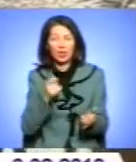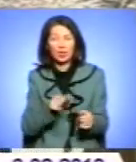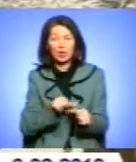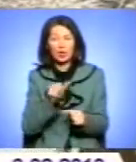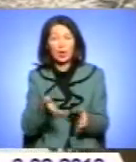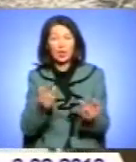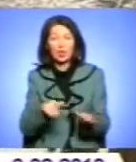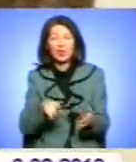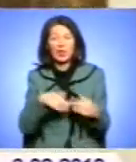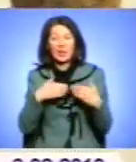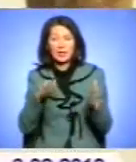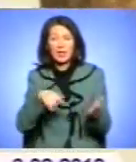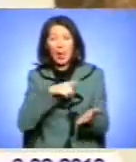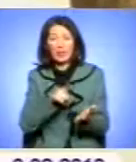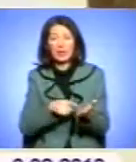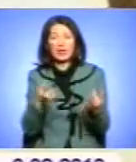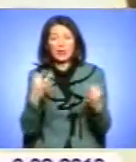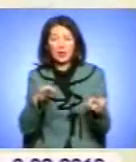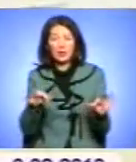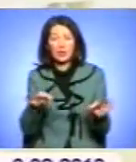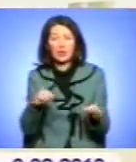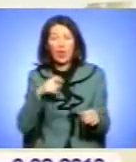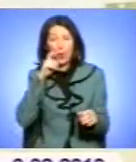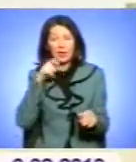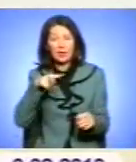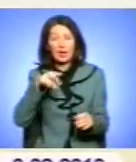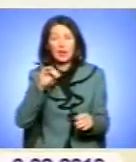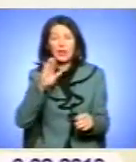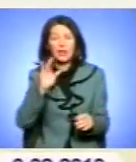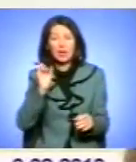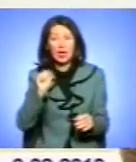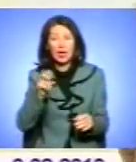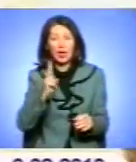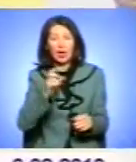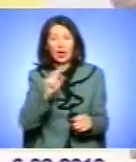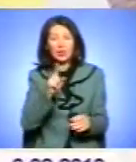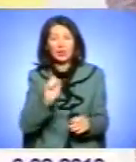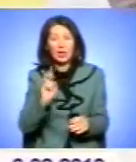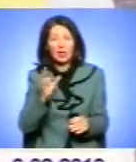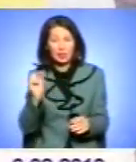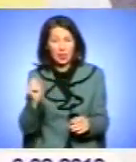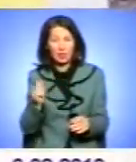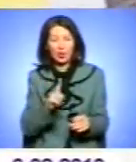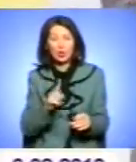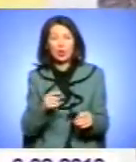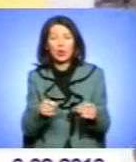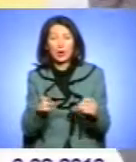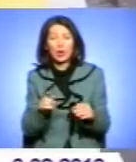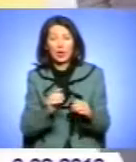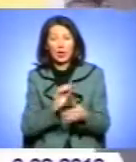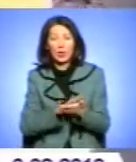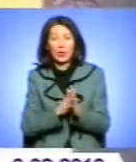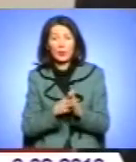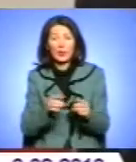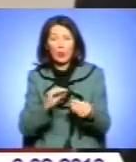залишаються відкритими питання визволення затриманих українців з Лівії та Казахстану. Міністр запевнив, що до врегулювання проблеми обіцяв долучитися і